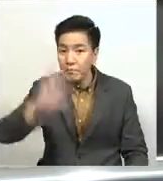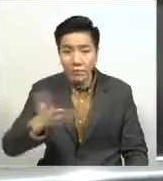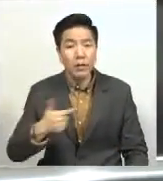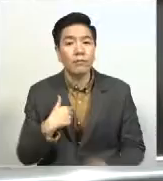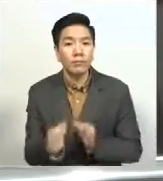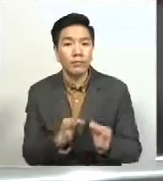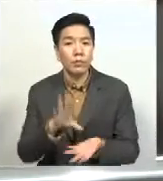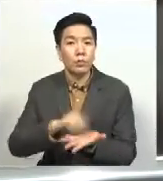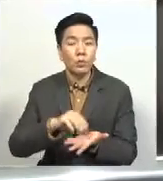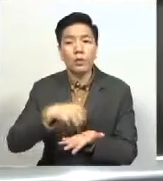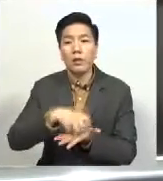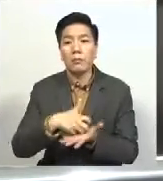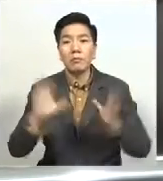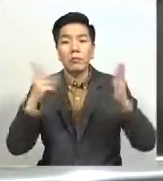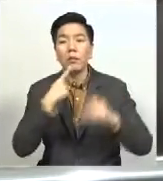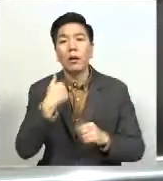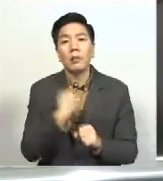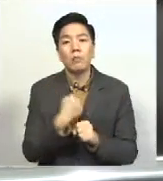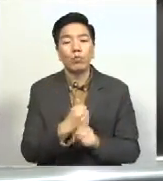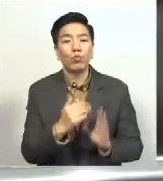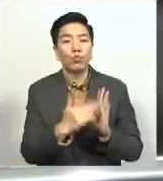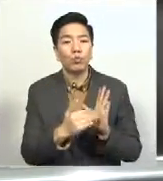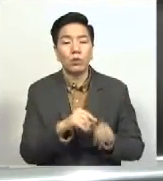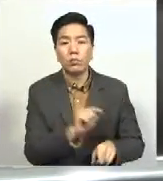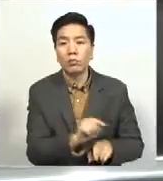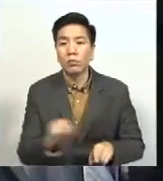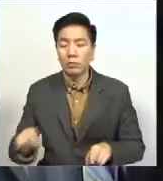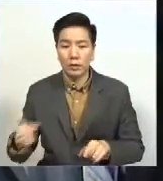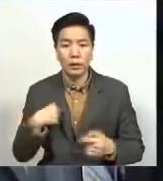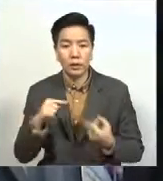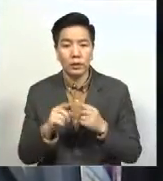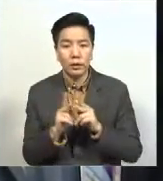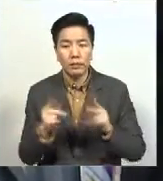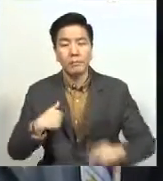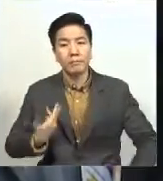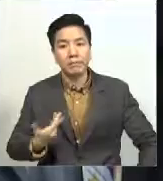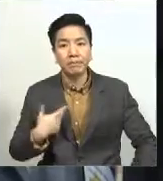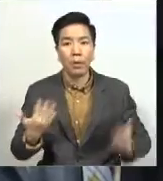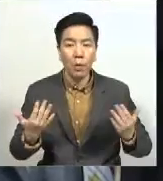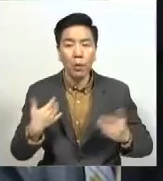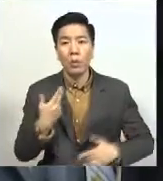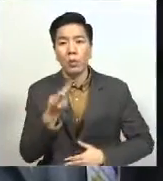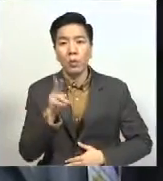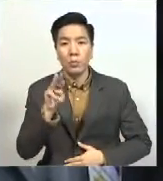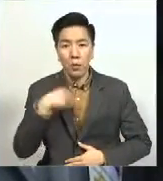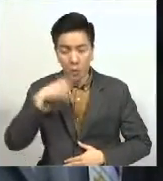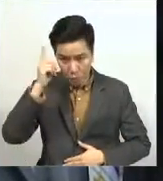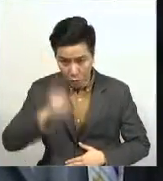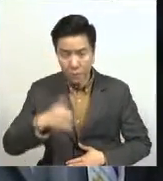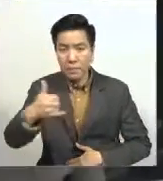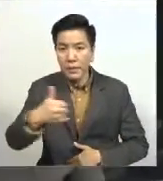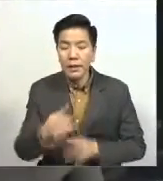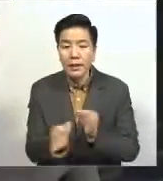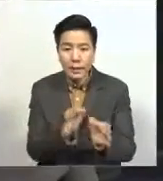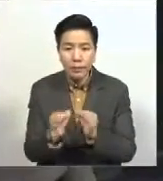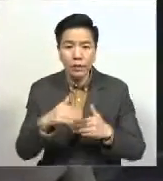างมาให้ข้อมูลโดยบอกว่าติดภารกิจซึ่งทางกรรมธิการเองก็ยังคงรอให้รัฐมนตรีทั้งหมดเนี่ยมาชี้แจ